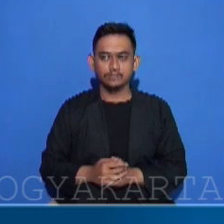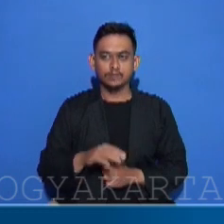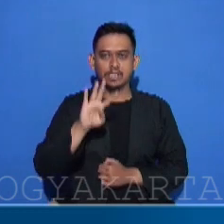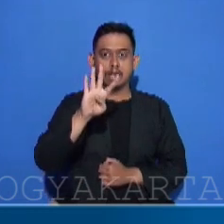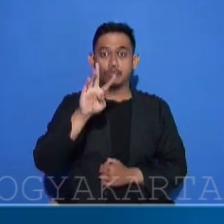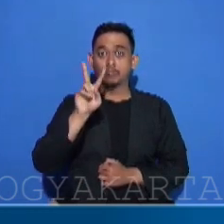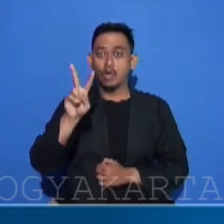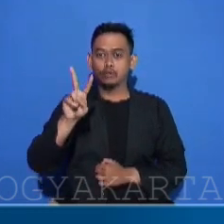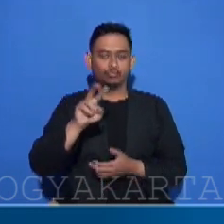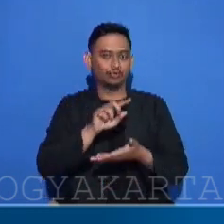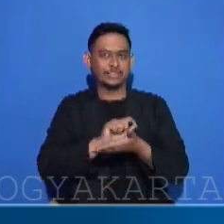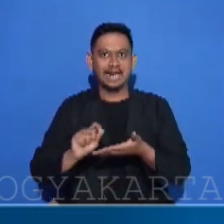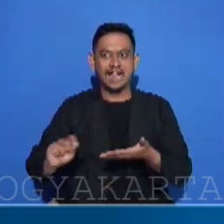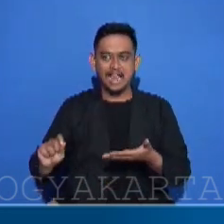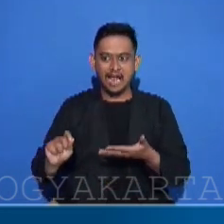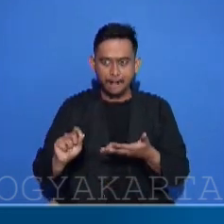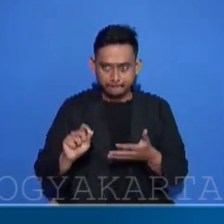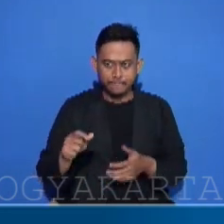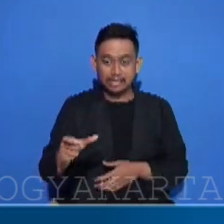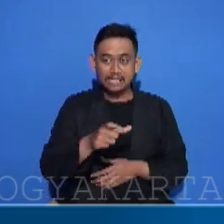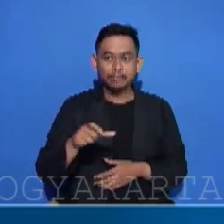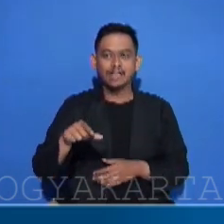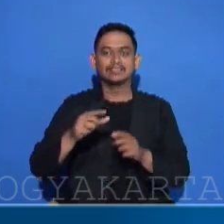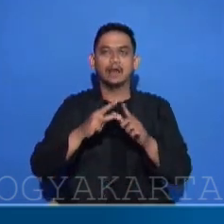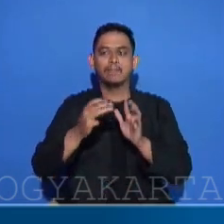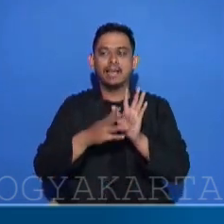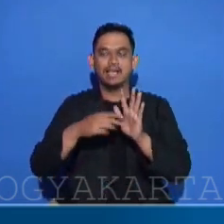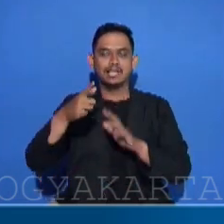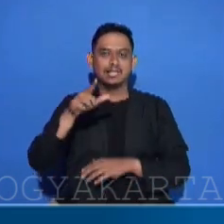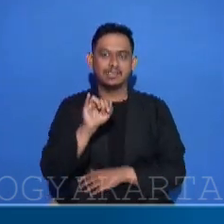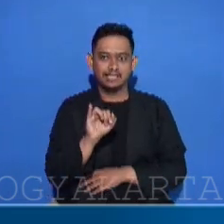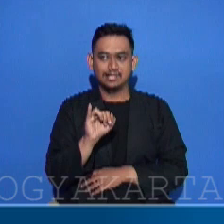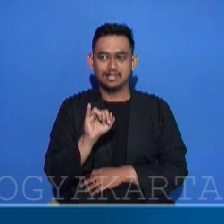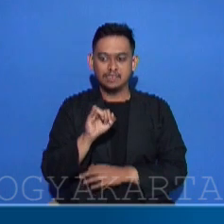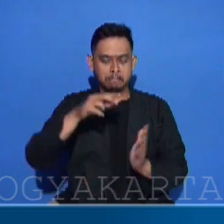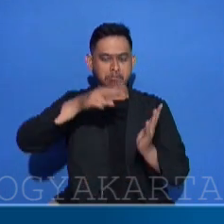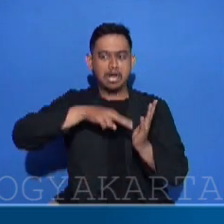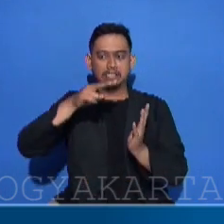kapaningan Melati lomba meliputi Musabaqah Tilawatil Quran musabaqah